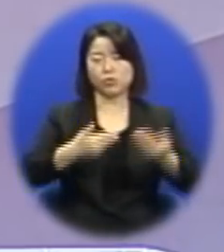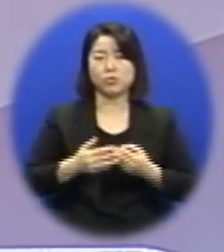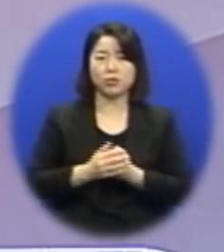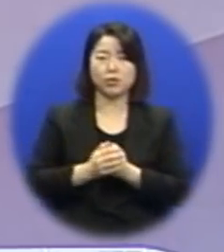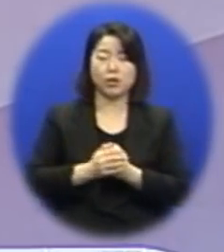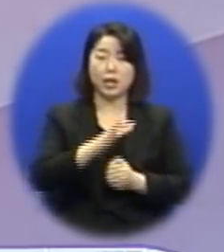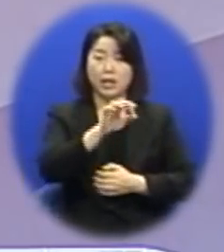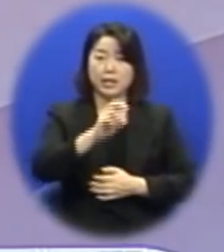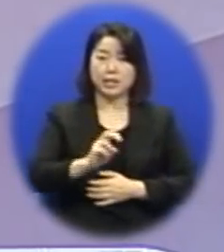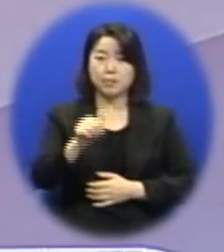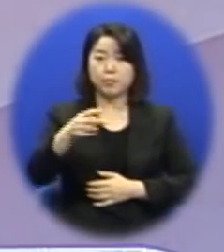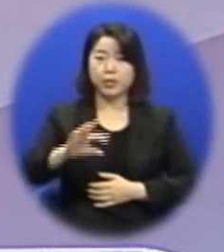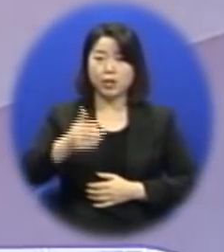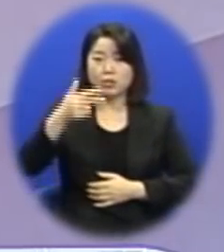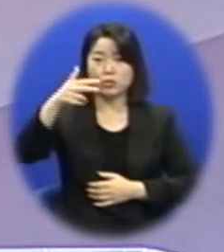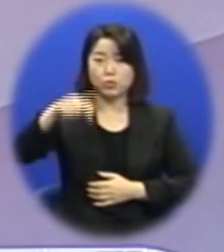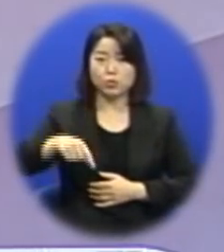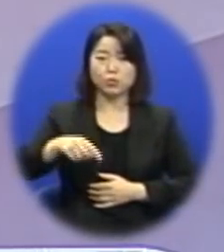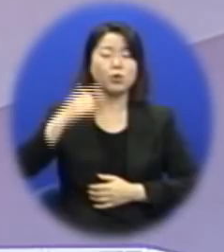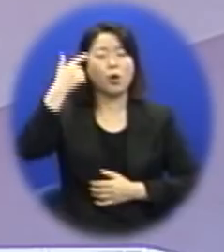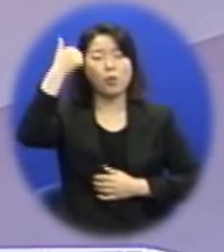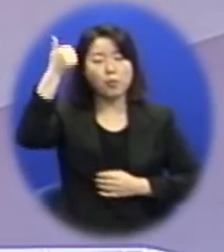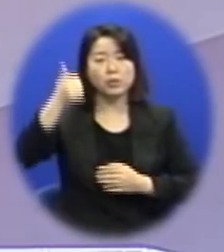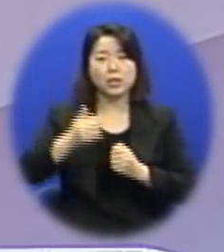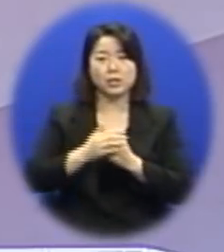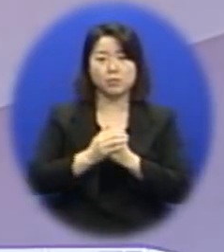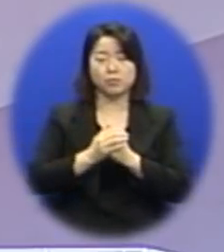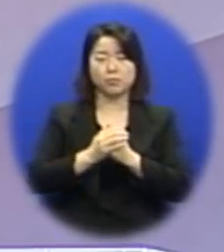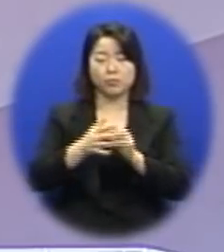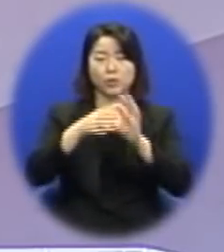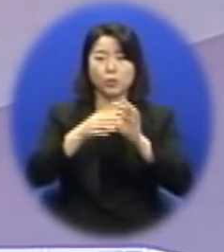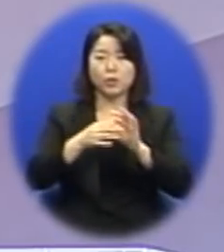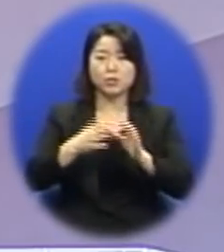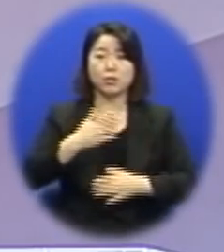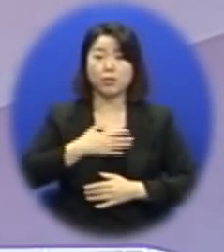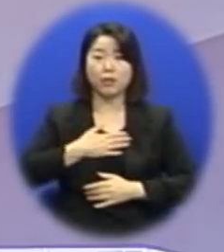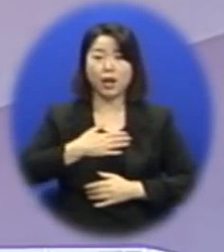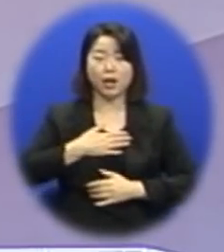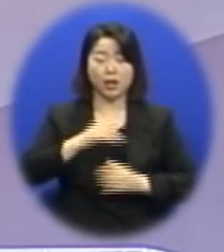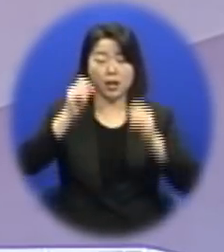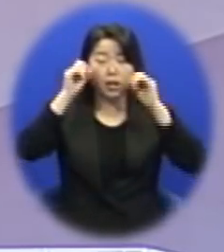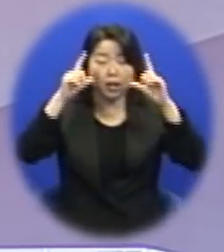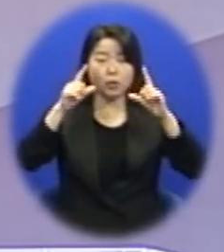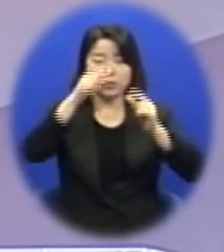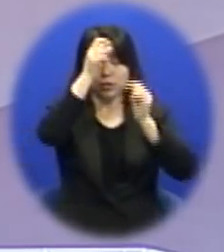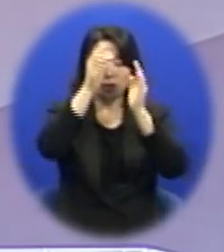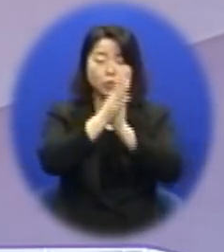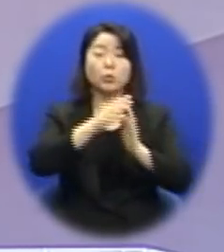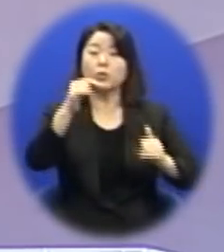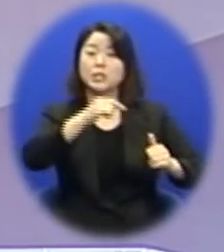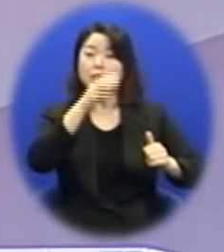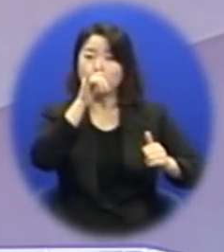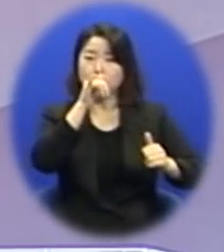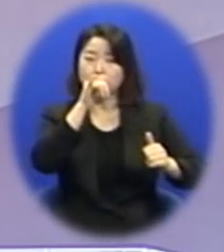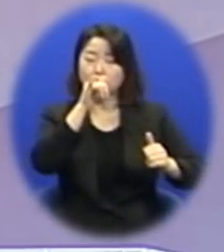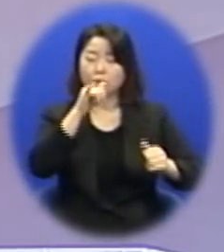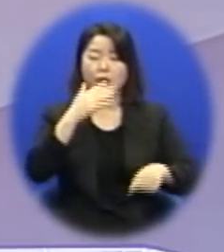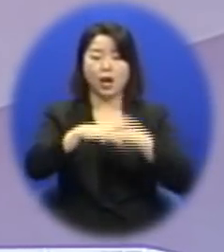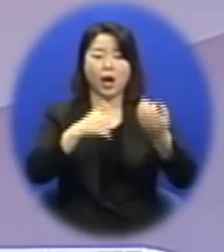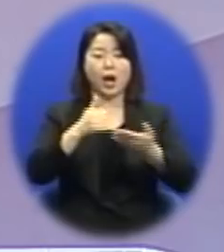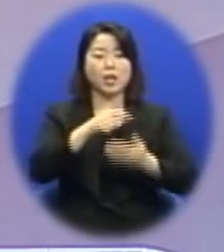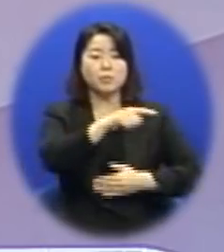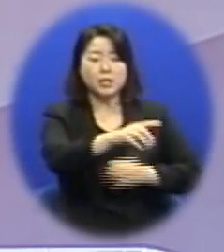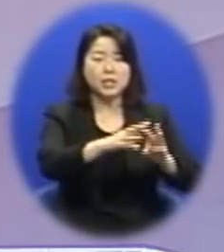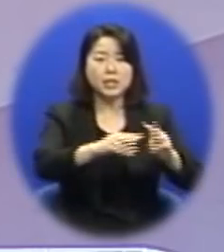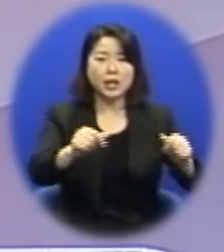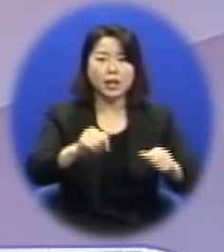목사님을 통해서 적어도 저 같은 사람을 일깨워 기도시 계시잖아 하나님은이 땅에 한국 교회를